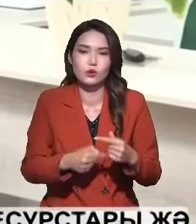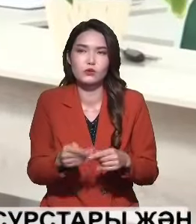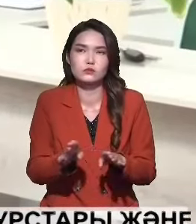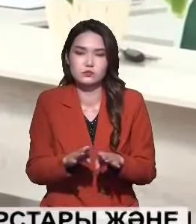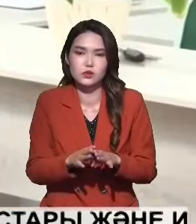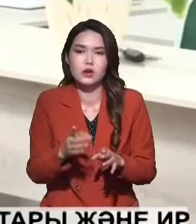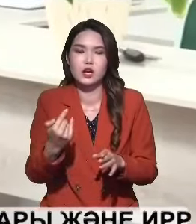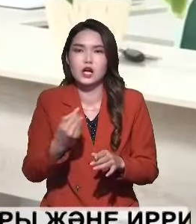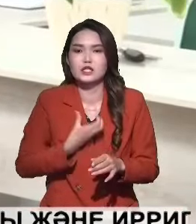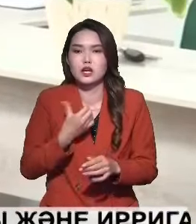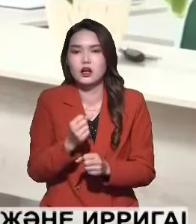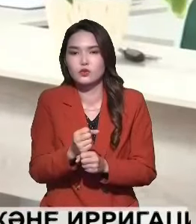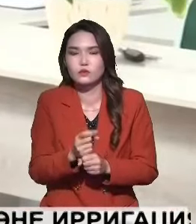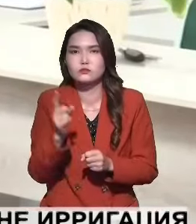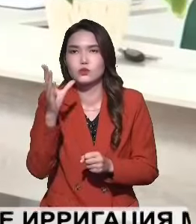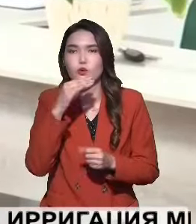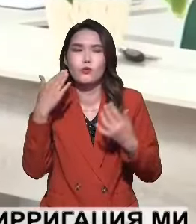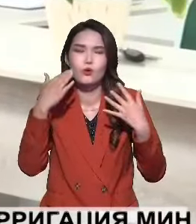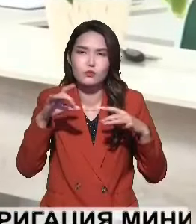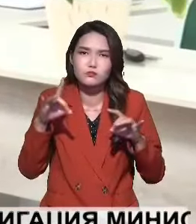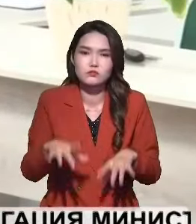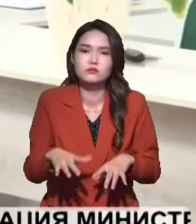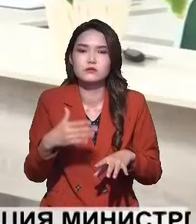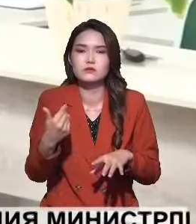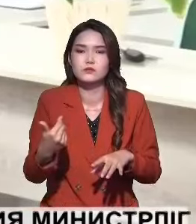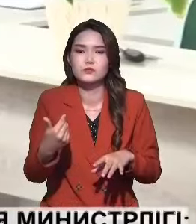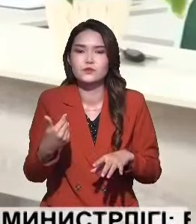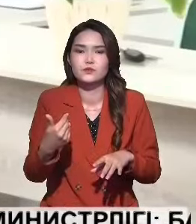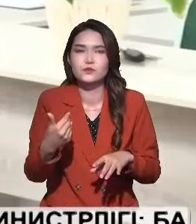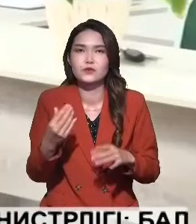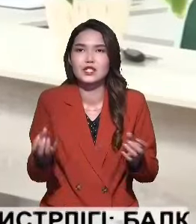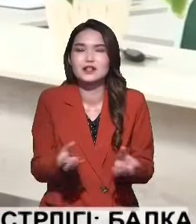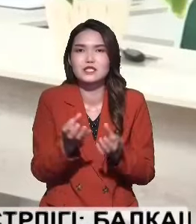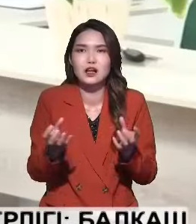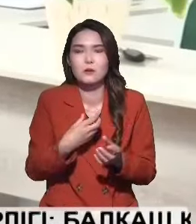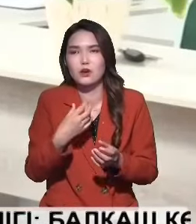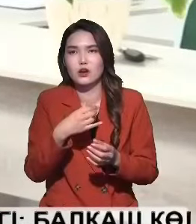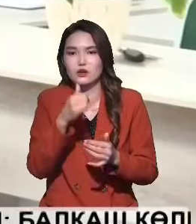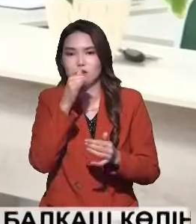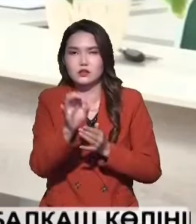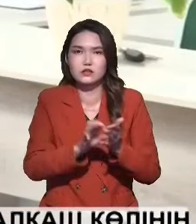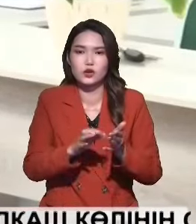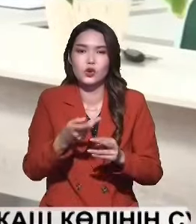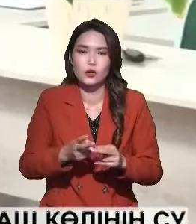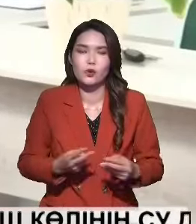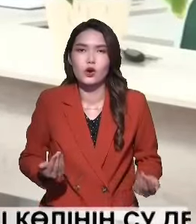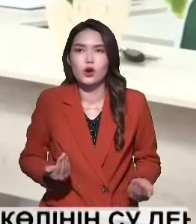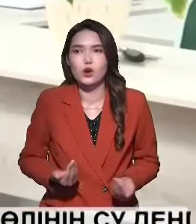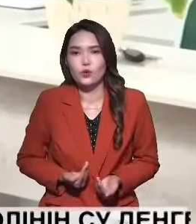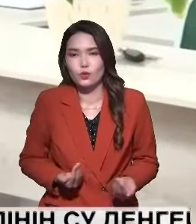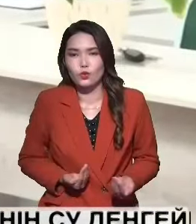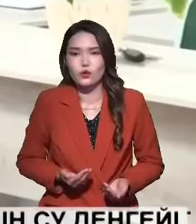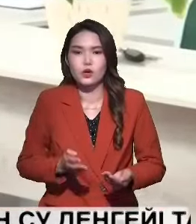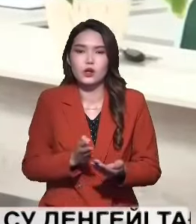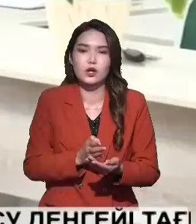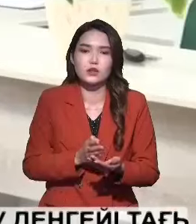өмірін сақтандырғанда бір нәрсе болып қалады деп жаңағы үреймен сақтандырмайды ғой. Бірақ өмір болғаннан кейін, мынау елдің